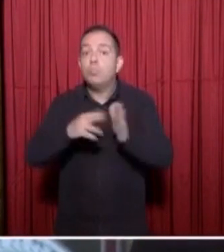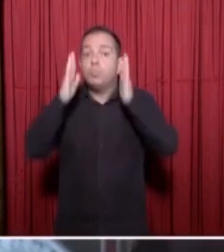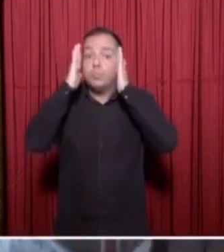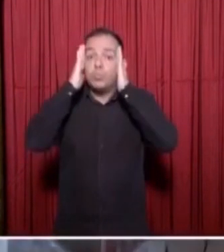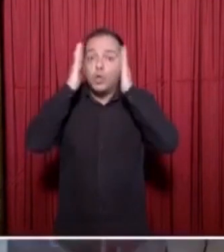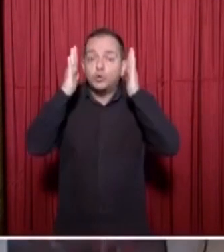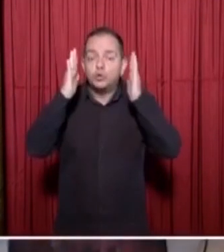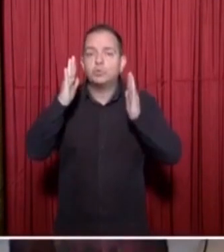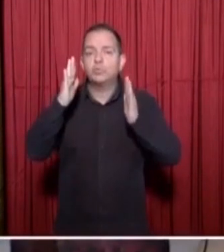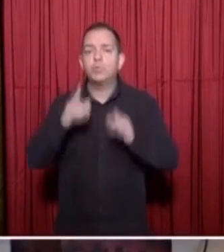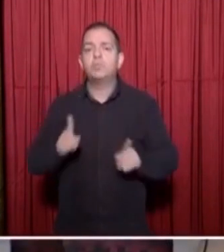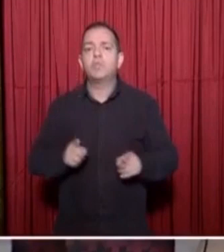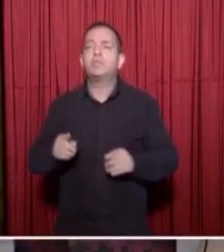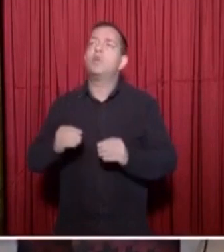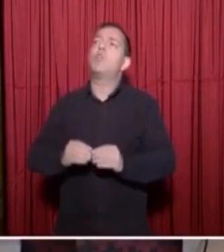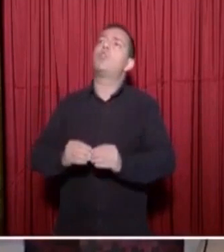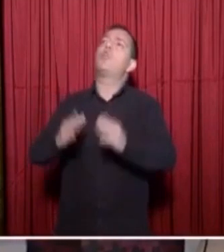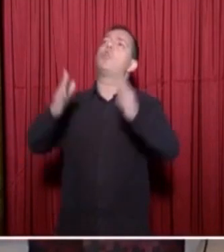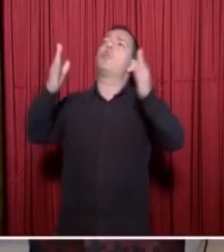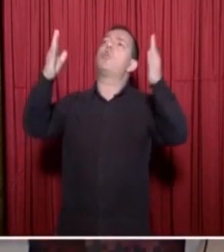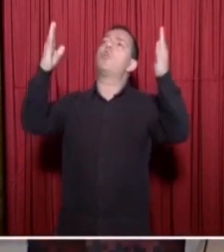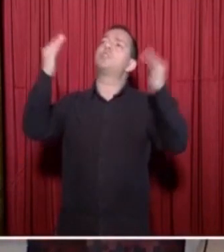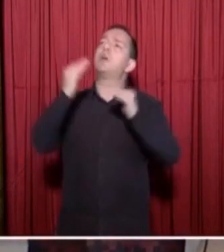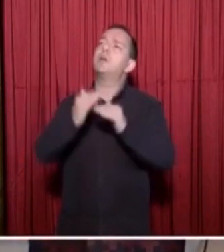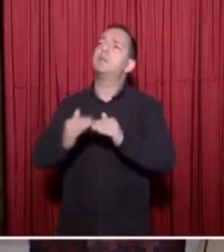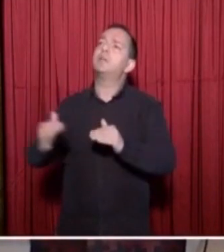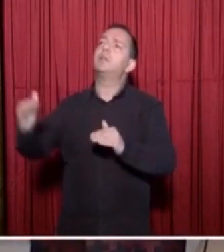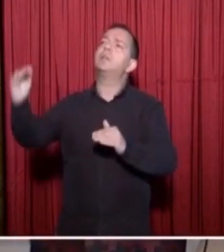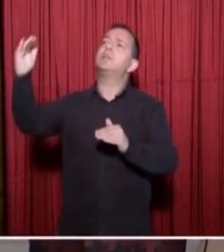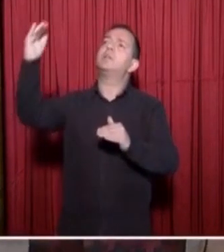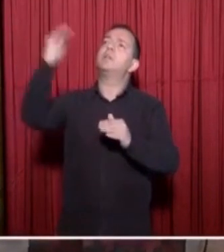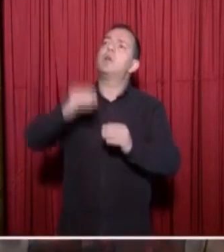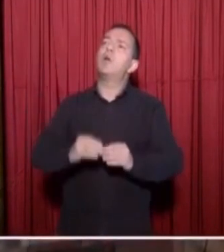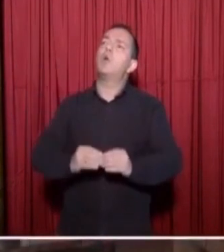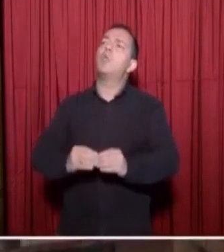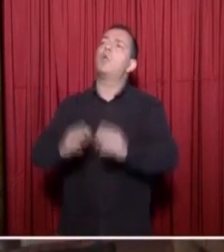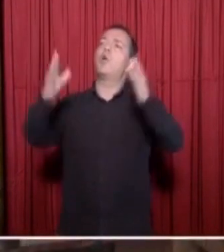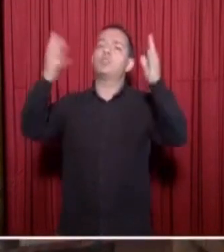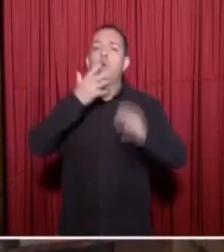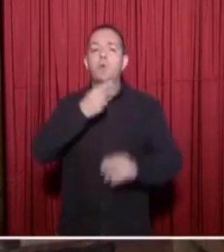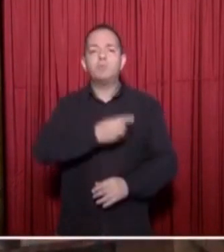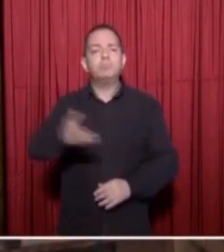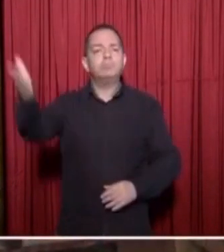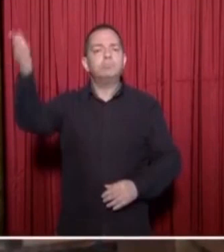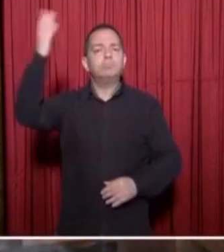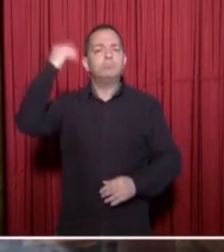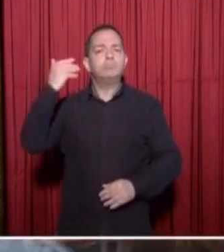Δόξασαι, δόξα σοι, Κύριε, δόξα σοι. Το καιρό εκείνο,